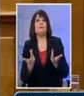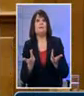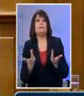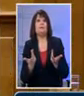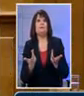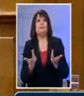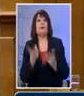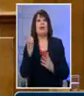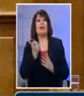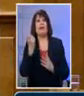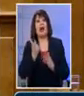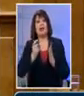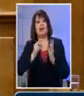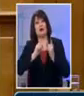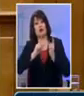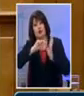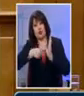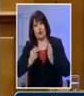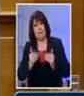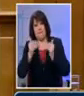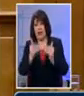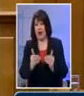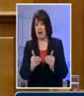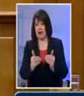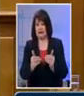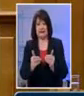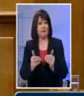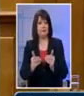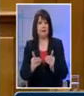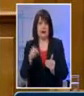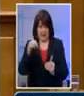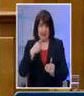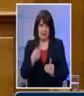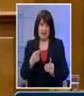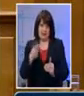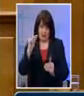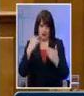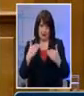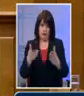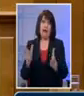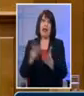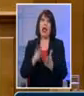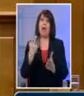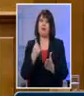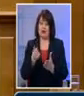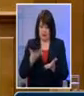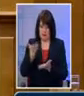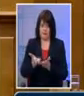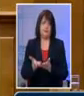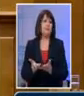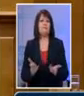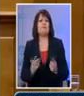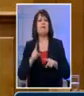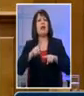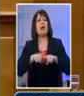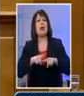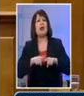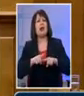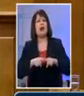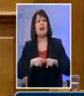την παράταση δανειακής σύμβασης δεν τη φέρνουμε προς κύρωση στη Βουλή. Η χώρα δεν ανέλαβε καμία